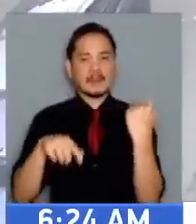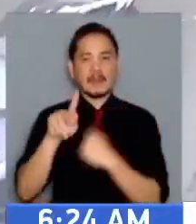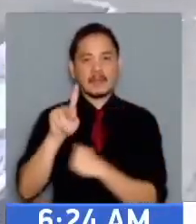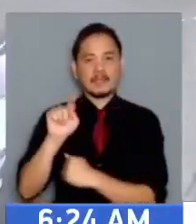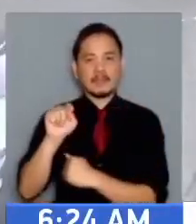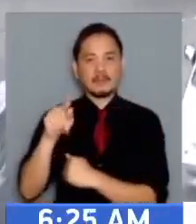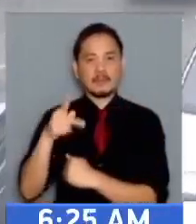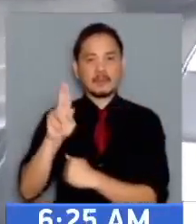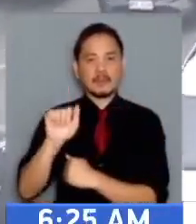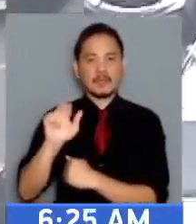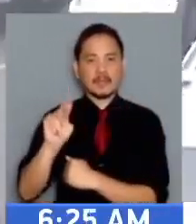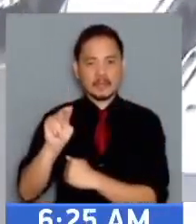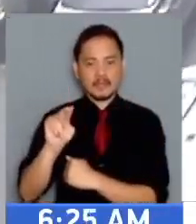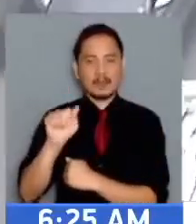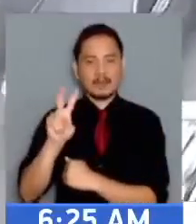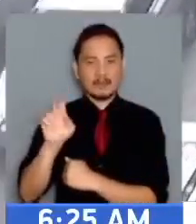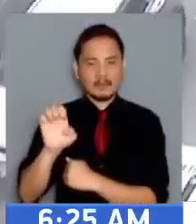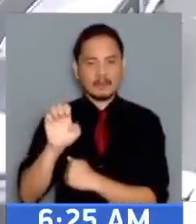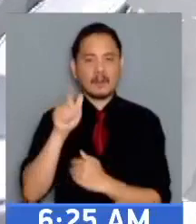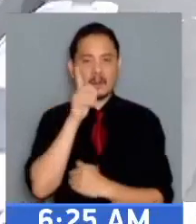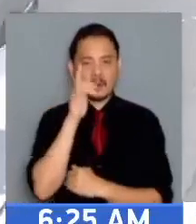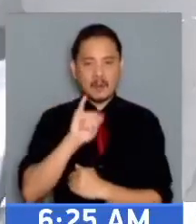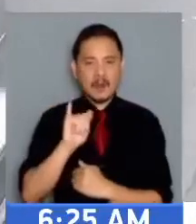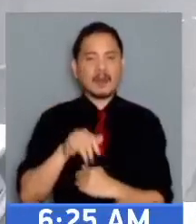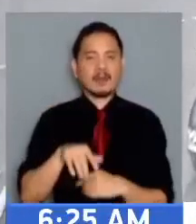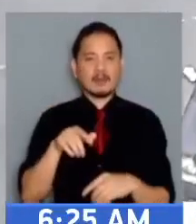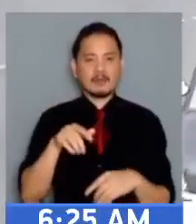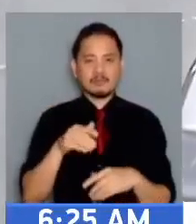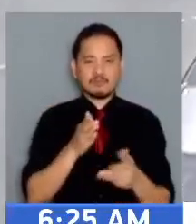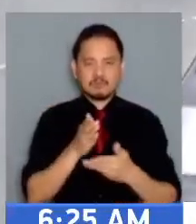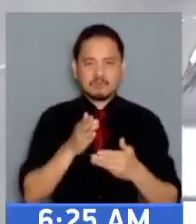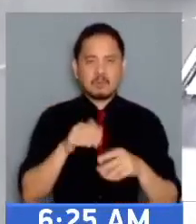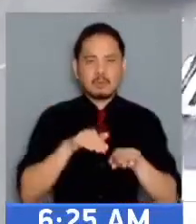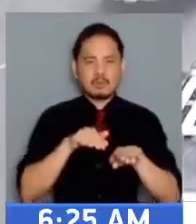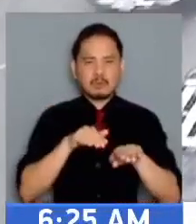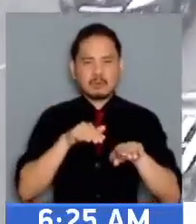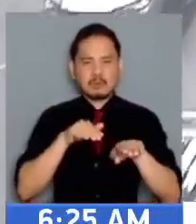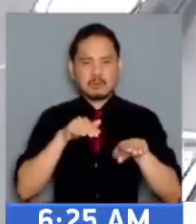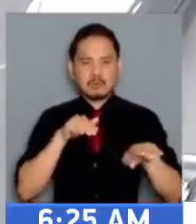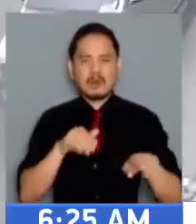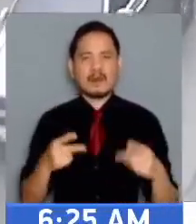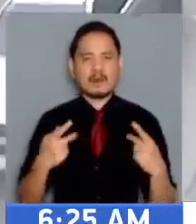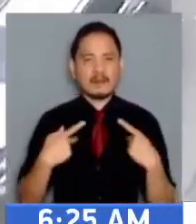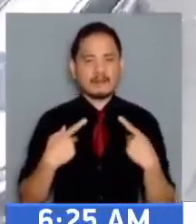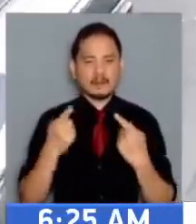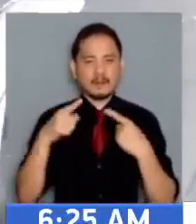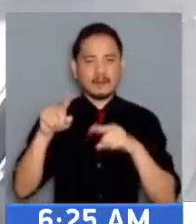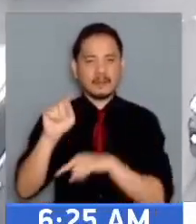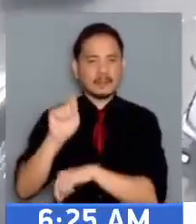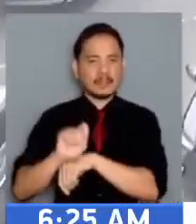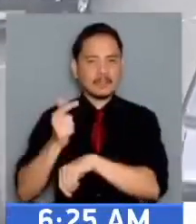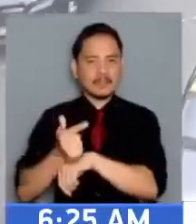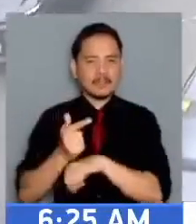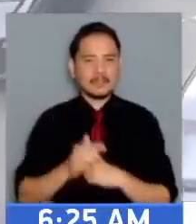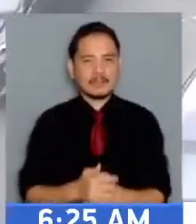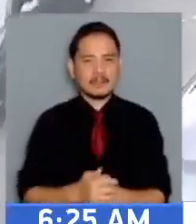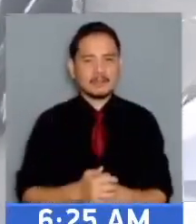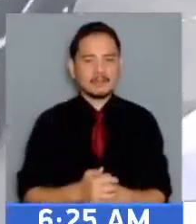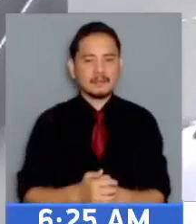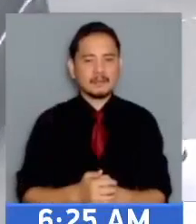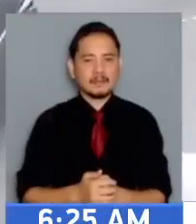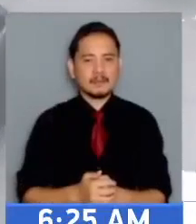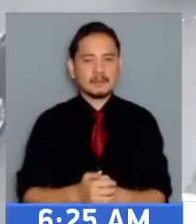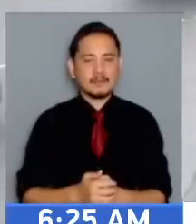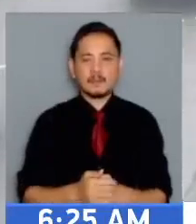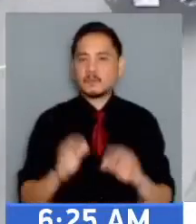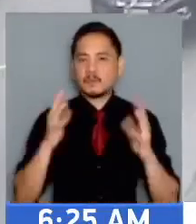Makapal ang daloy ng trapiko doon sa mga papunta ng Taguig. At wala mo tayo nakikita masyadong problema, bagamat medyo